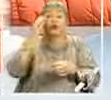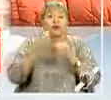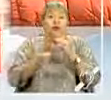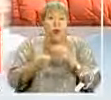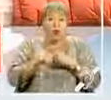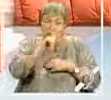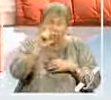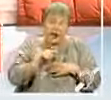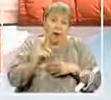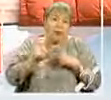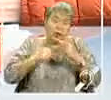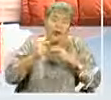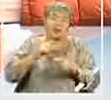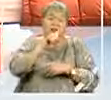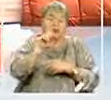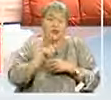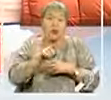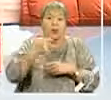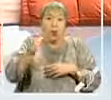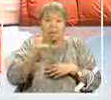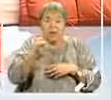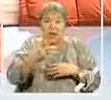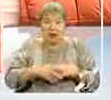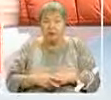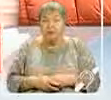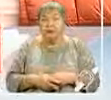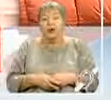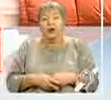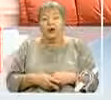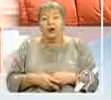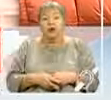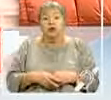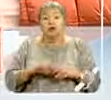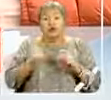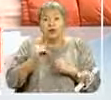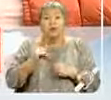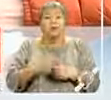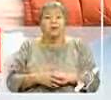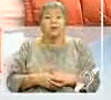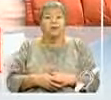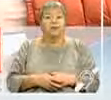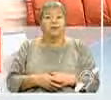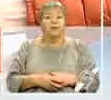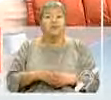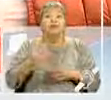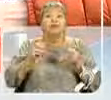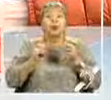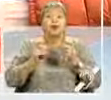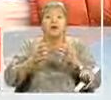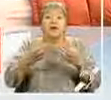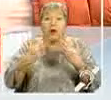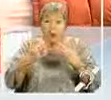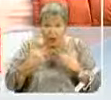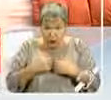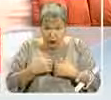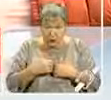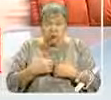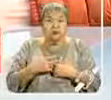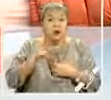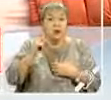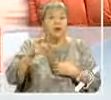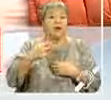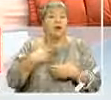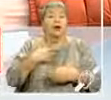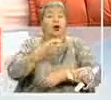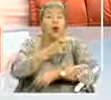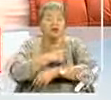la producerea acestui incendiu. De asemenea, vă comunic că, din punct de vedere al protecției mediului, structura noastră, în speță